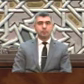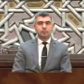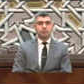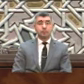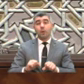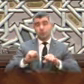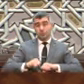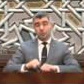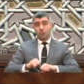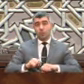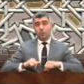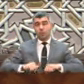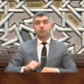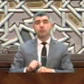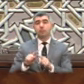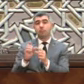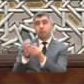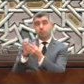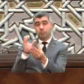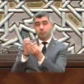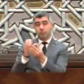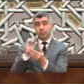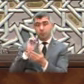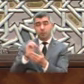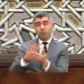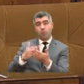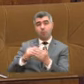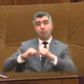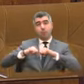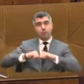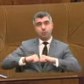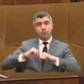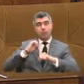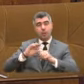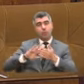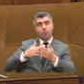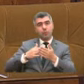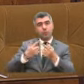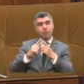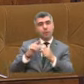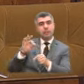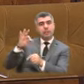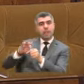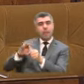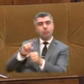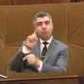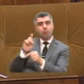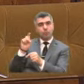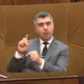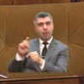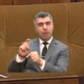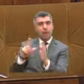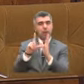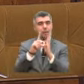صحيح السيد الوزير ان النقل المدرسي من الاختصاص ديال المجالس الاختصاصات الذاتيه ديال مجالس الجماعات والاقاليم حسب القانون